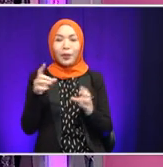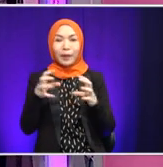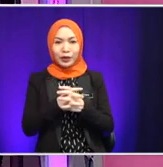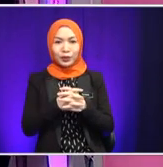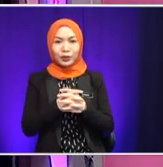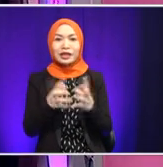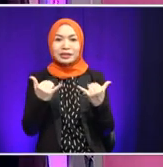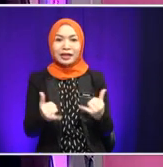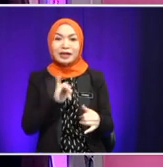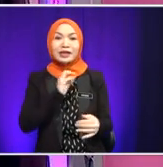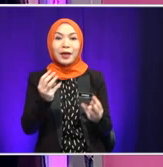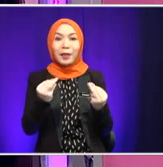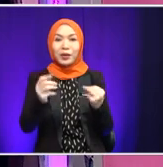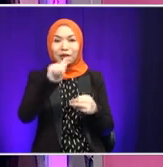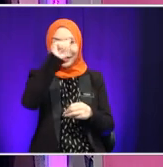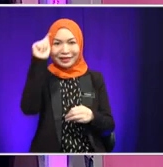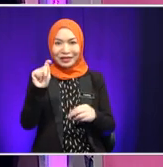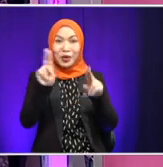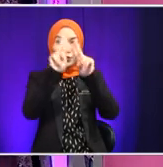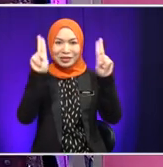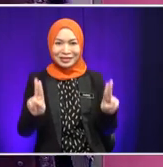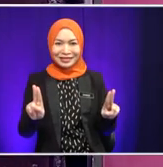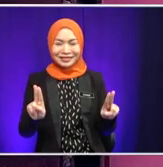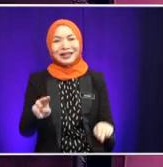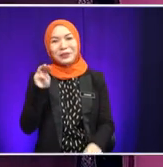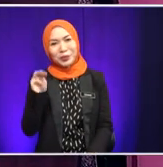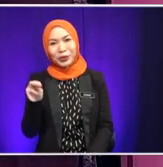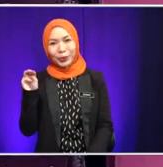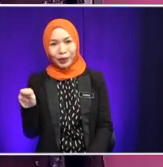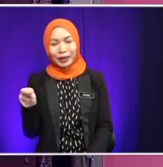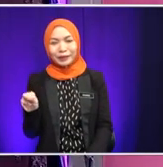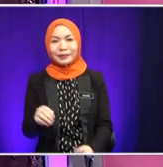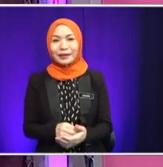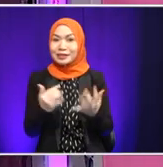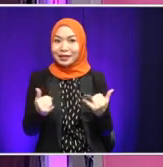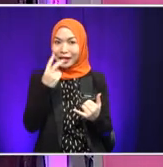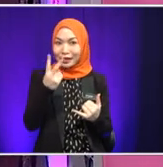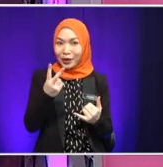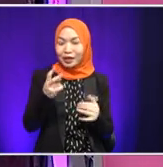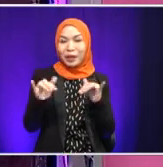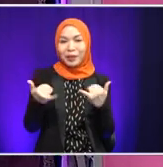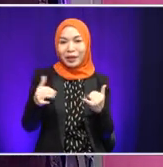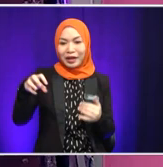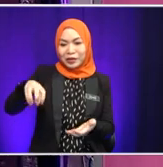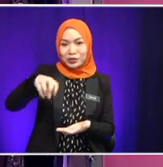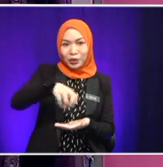tajuk tersebut Oke saya telah sediakan tiga soal Oke kita nampakkan permainan Congkak nih